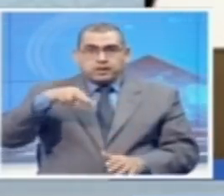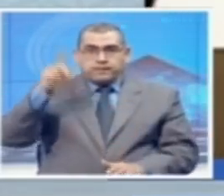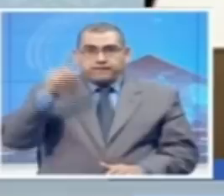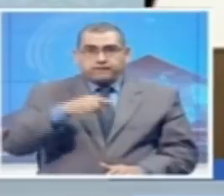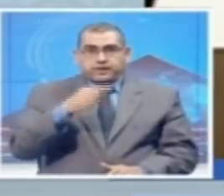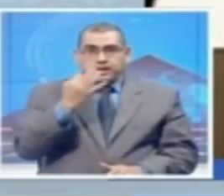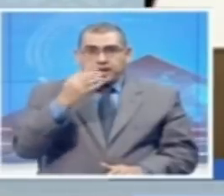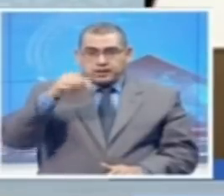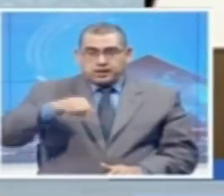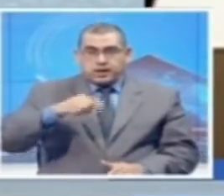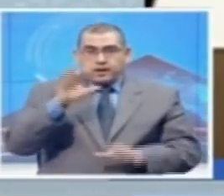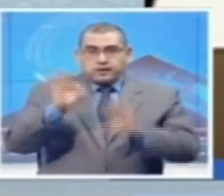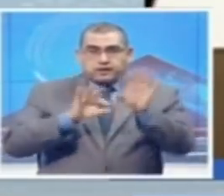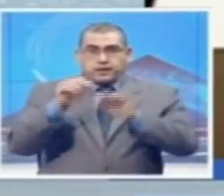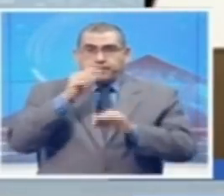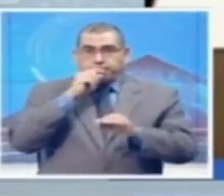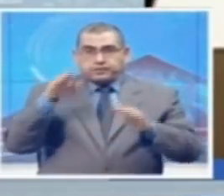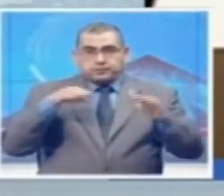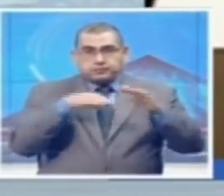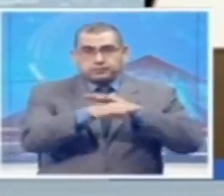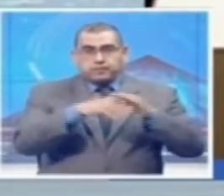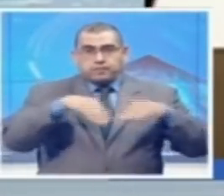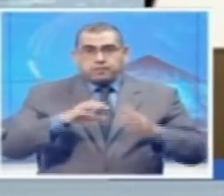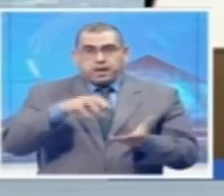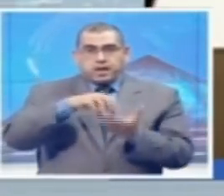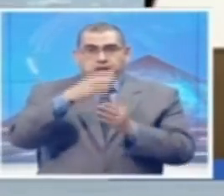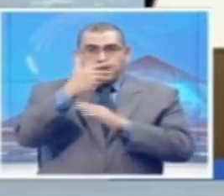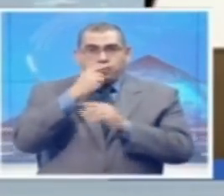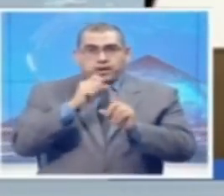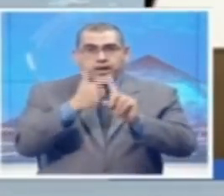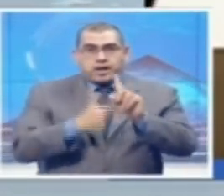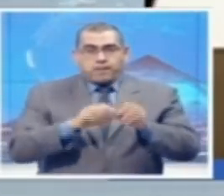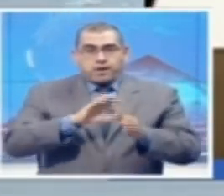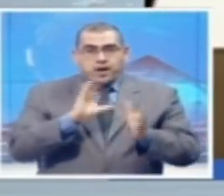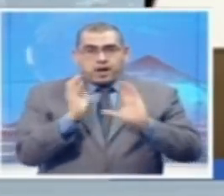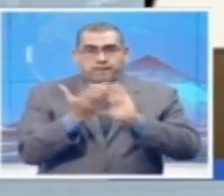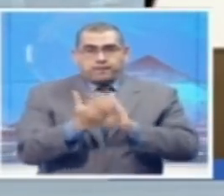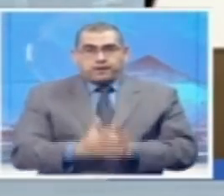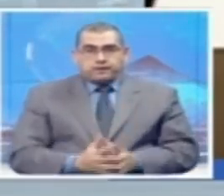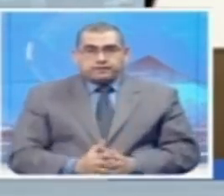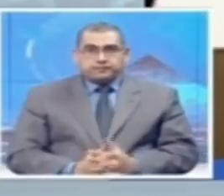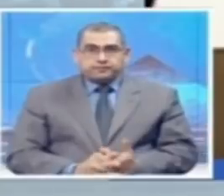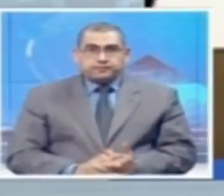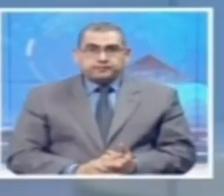الحالي بتعيين عناصر نسائية من مجلس الدولة والنيابة العامة.